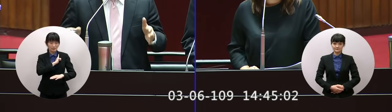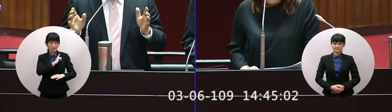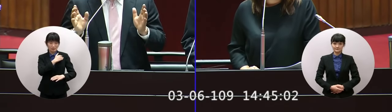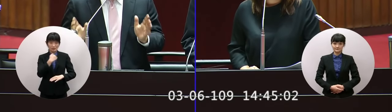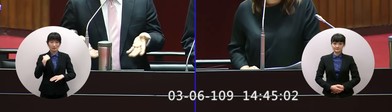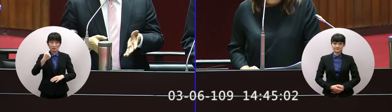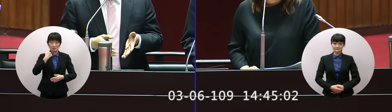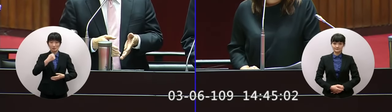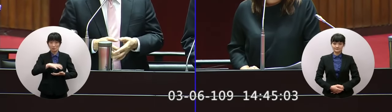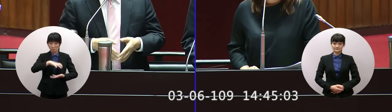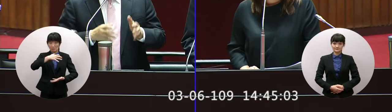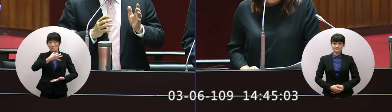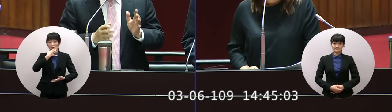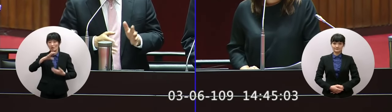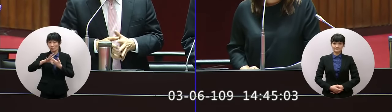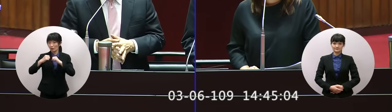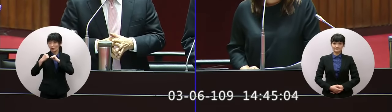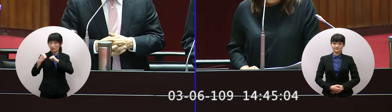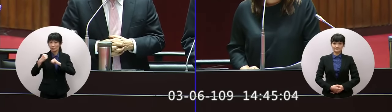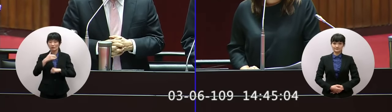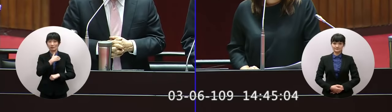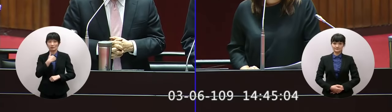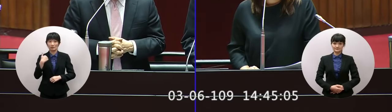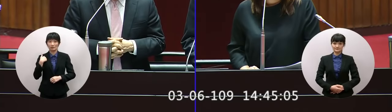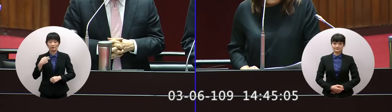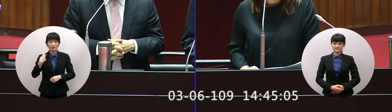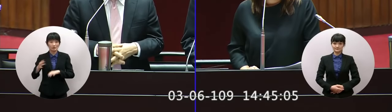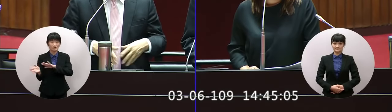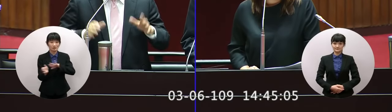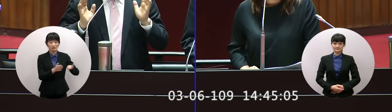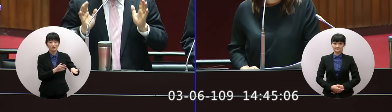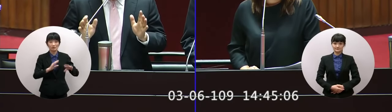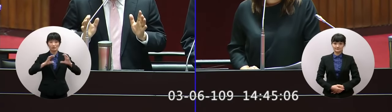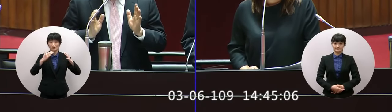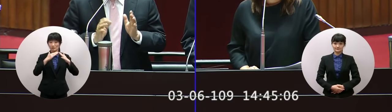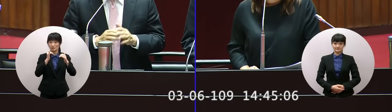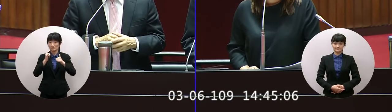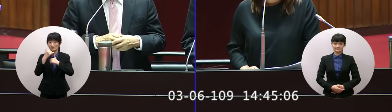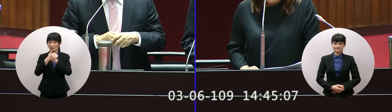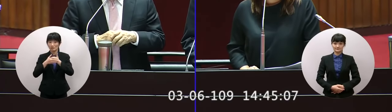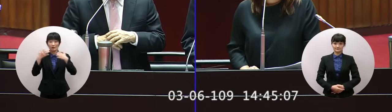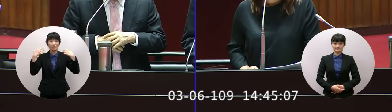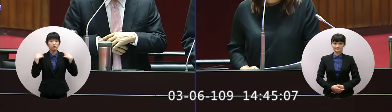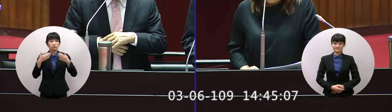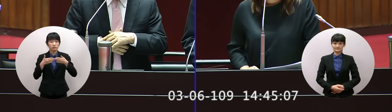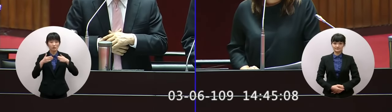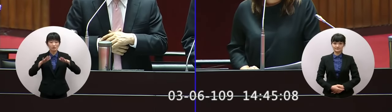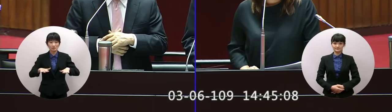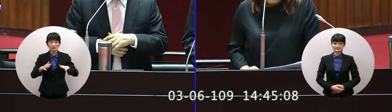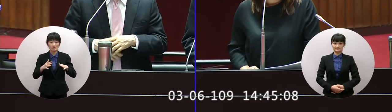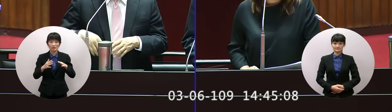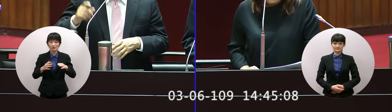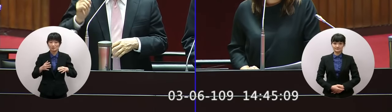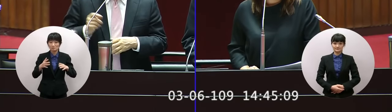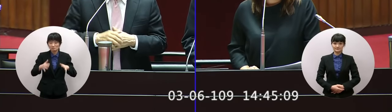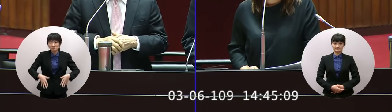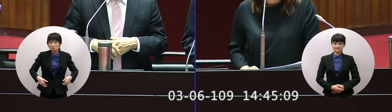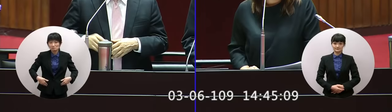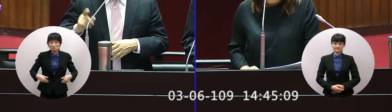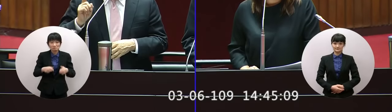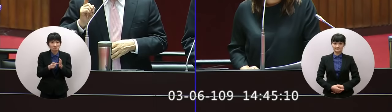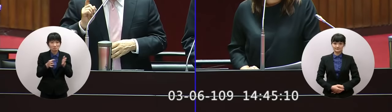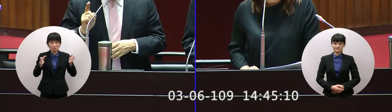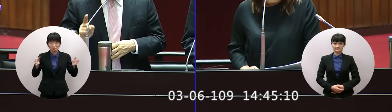争，但另外一方面基于保卫国家保护人民，基于非常时期之非常必要，一